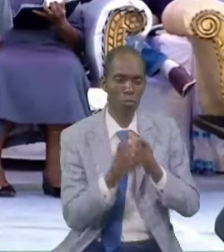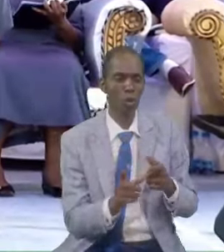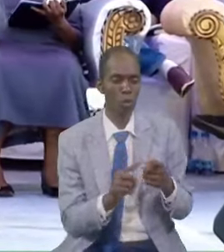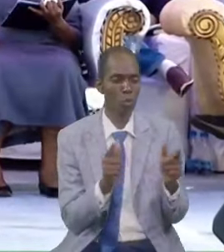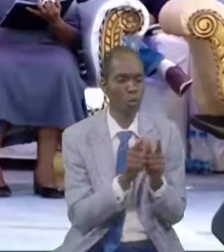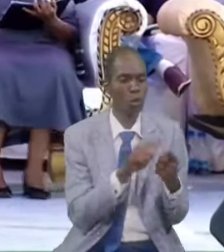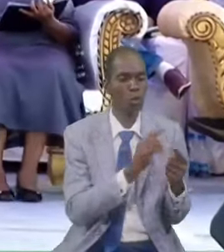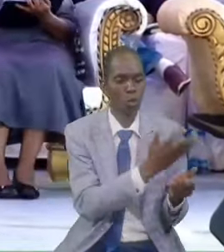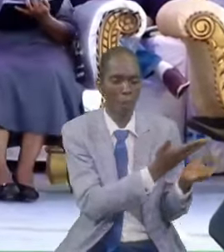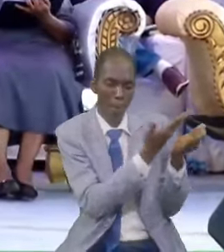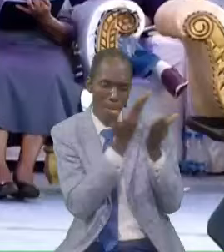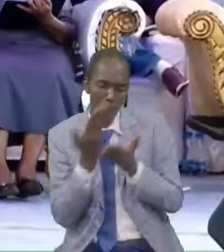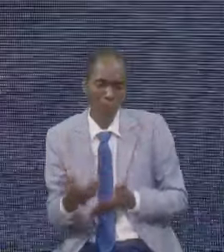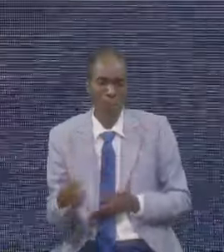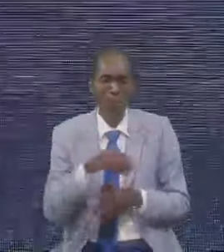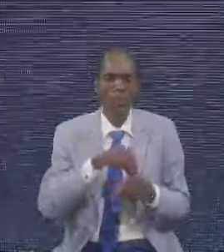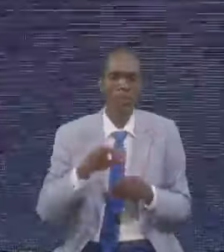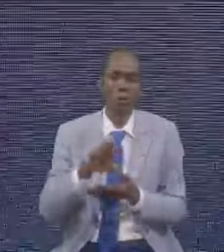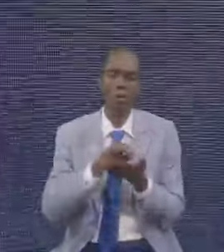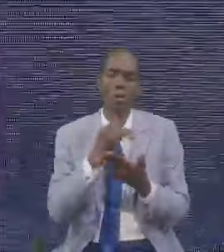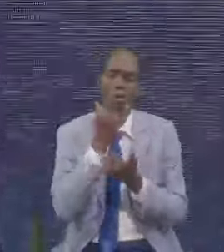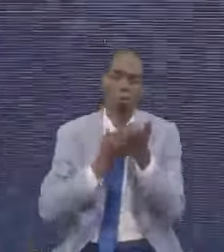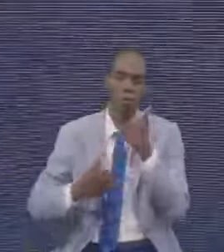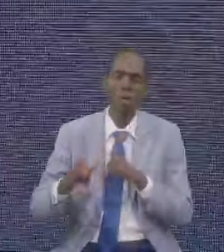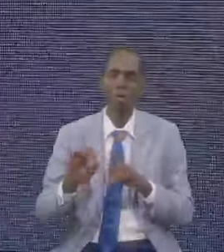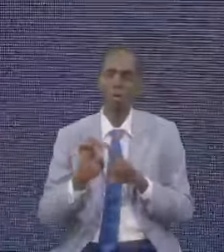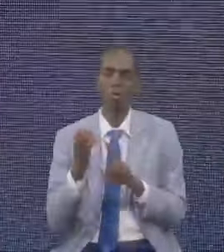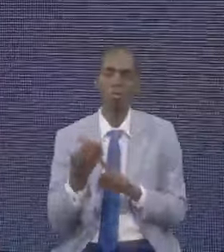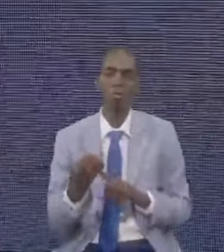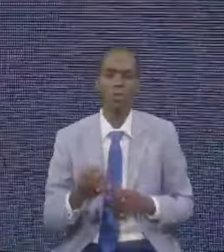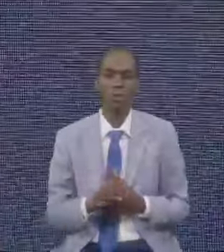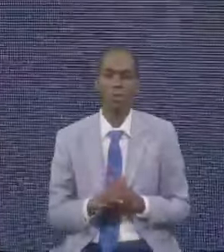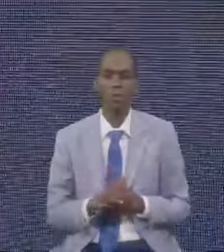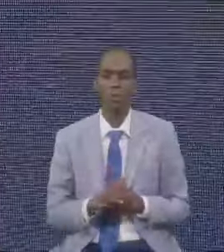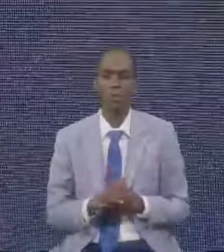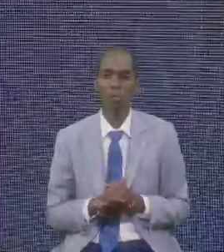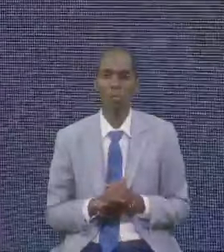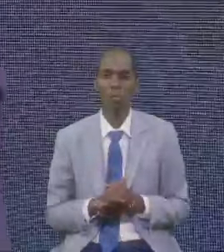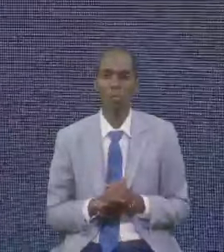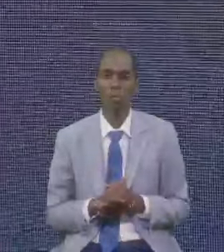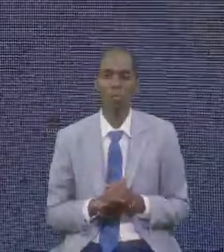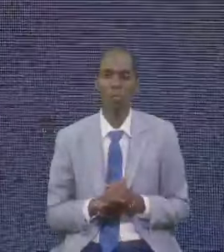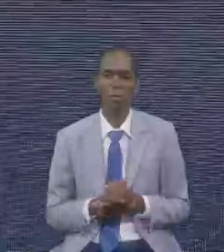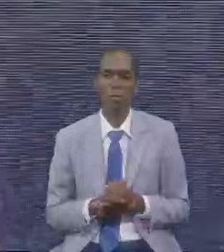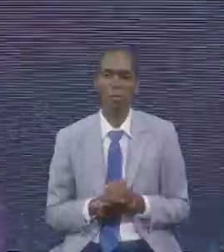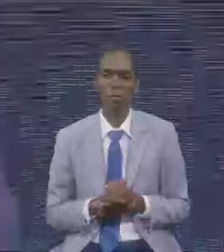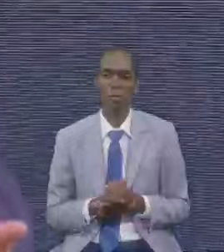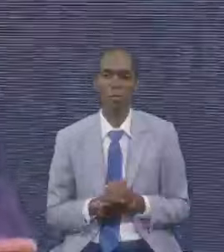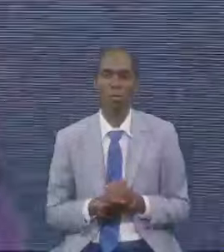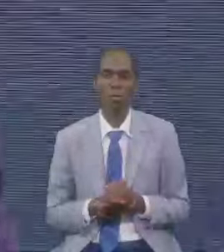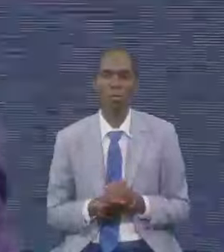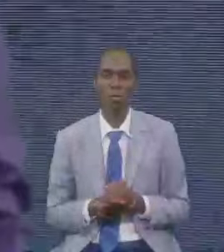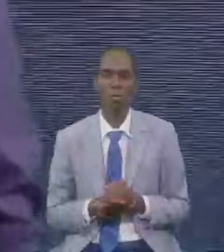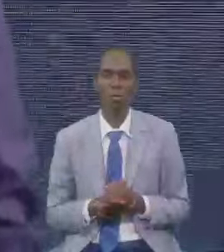system. ఆయొక్క కృత సమాజంలో నేను ఎక్కడికి వెళ్ళాలి, ఎక్కడ కాలు మోపాలి, ఏం చేయాలనేది అవగాహన లేని వారైతే ఎవరైనా వచ్చి సులభంగా మిమ్మలను